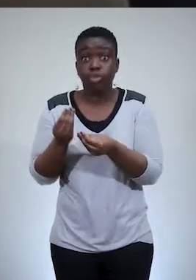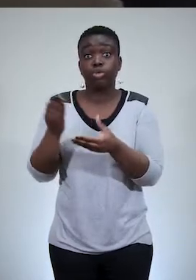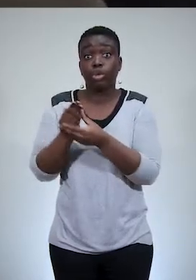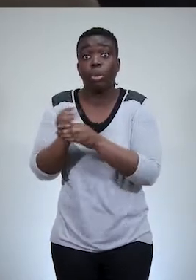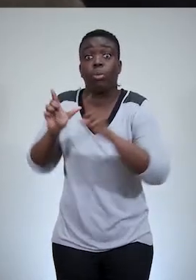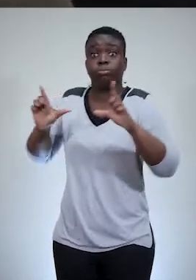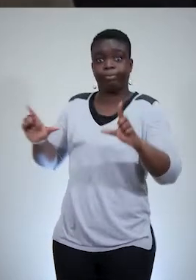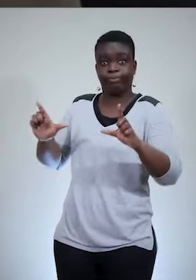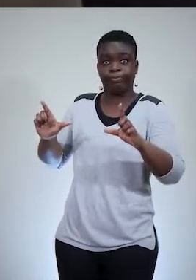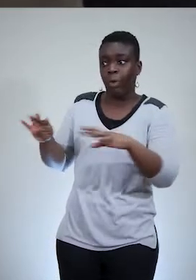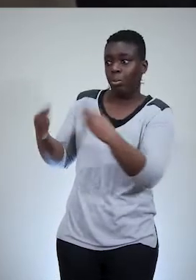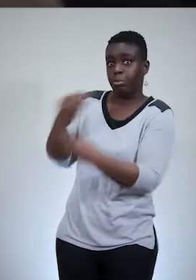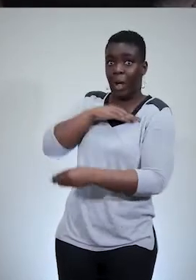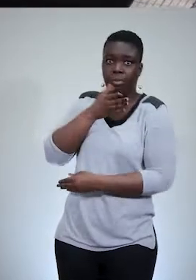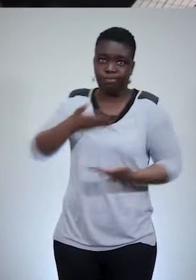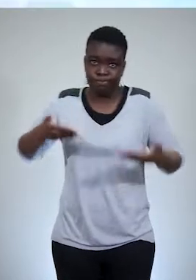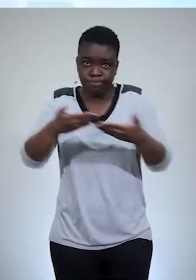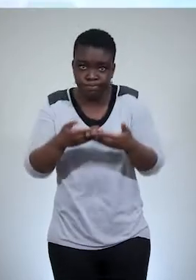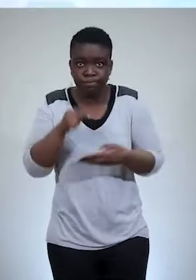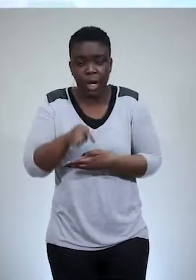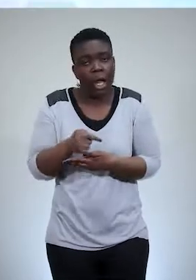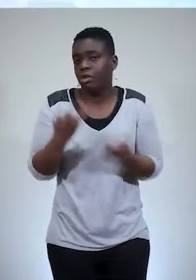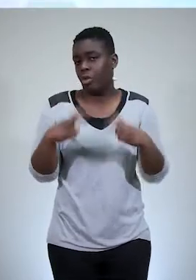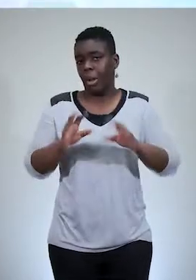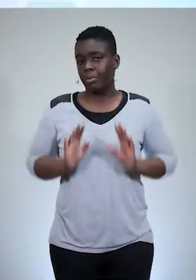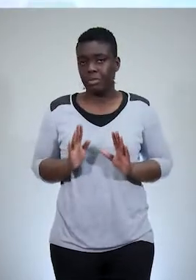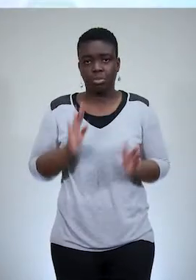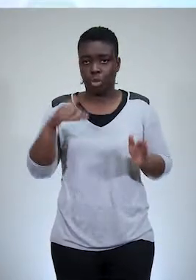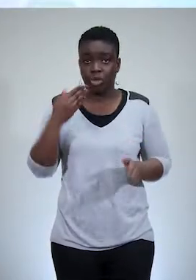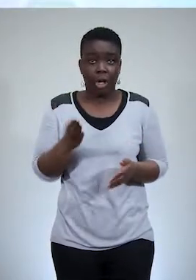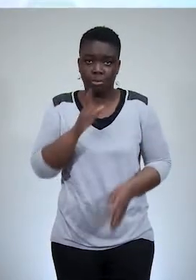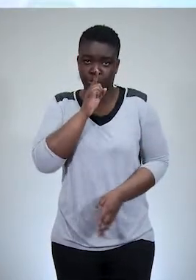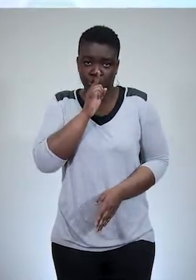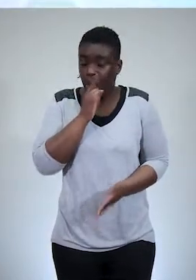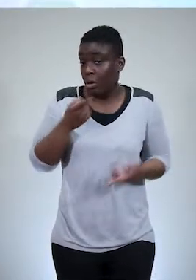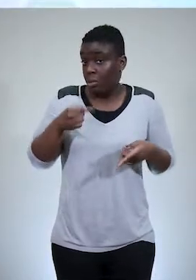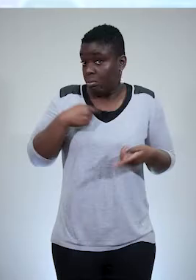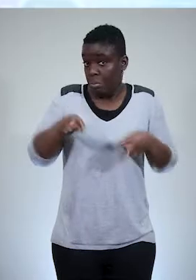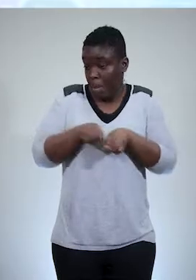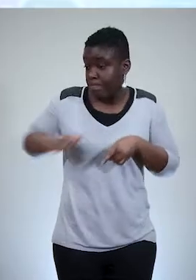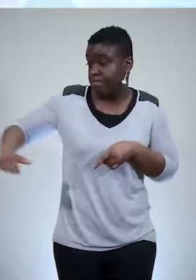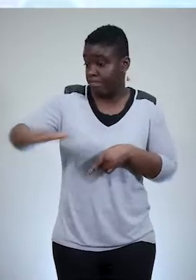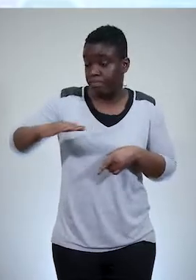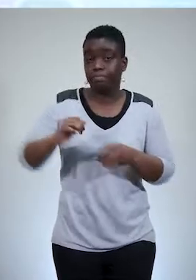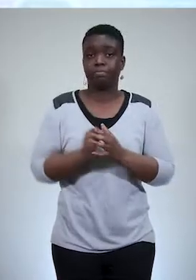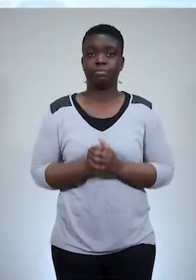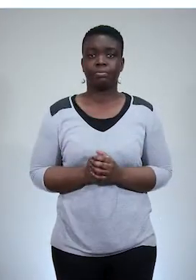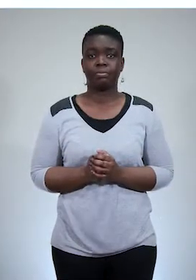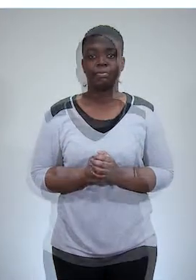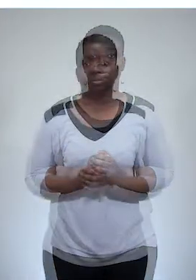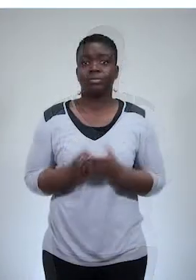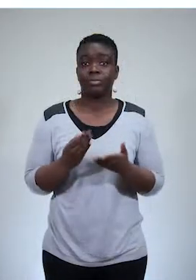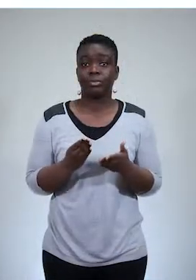les personnes, on va dire, normales, par exemple, dans le milieu professionnel, faire une photocopie ou aller dans une salle, ça